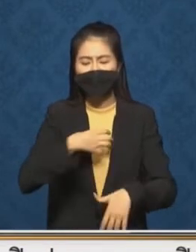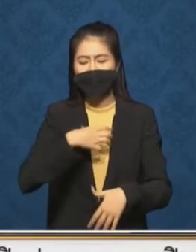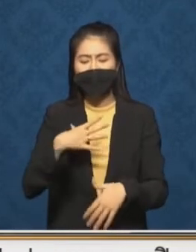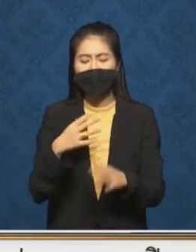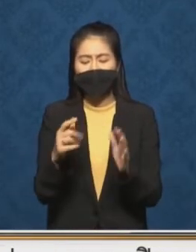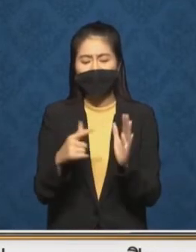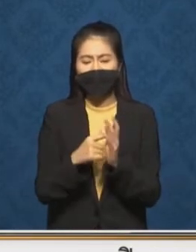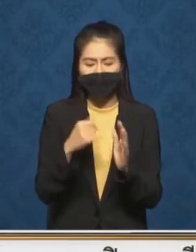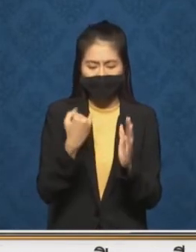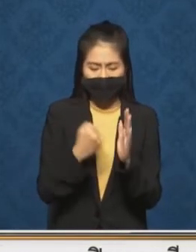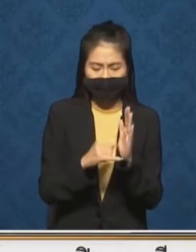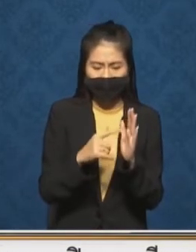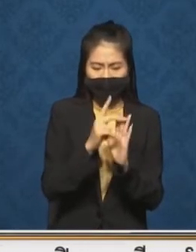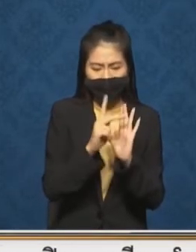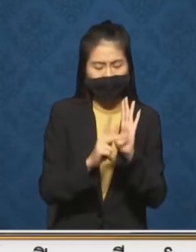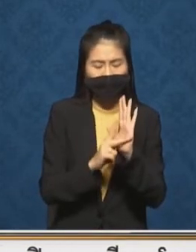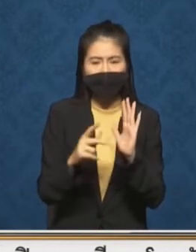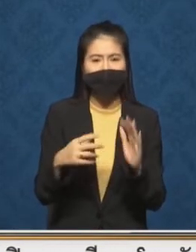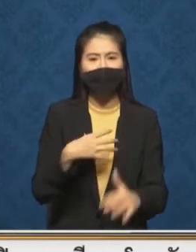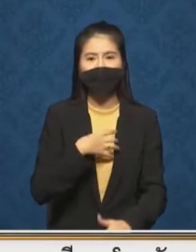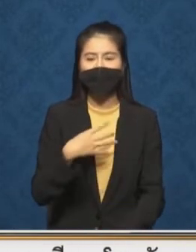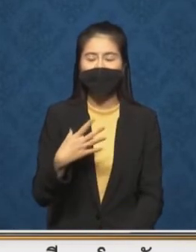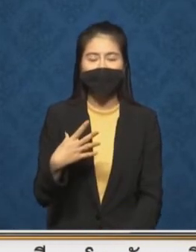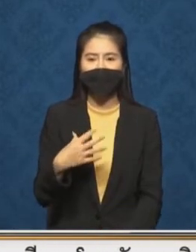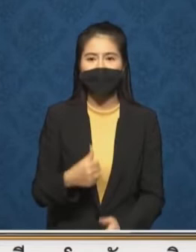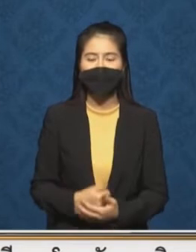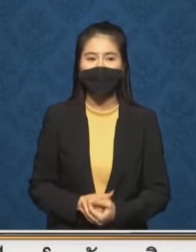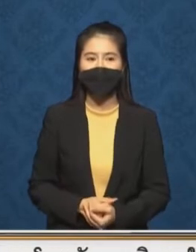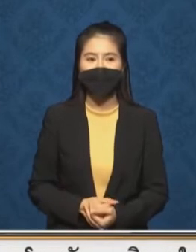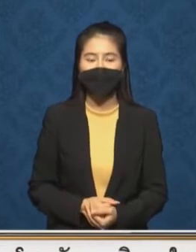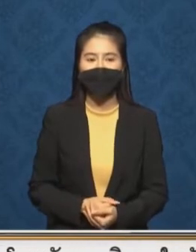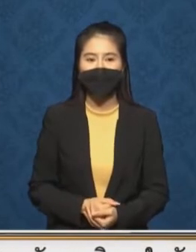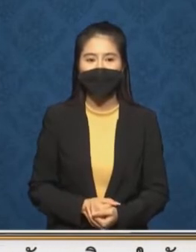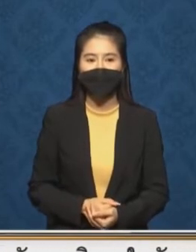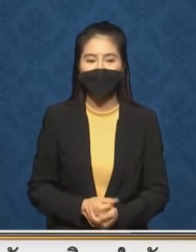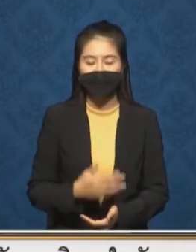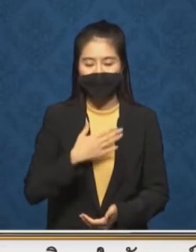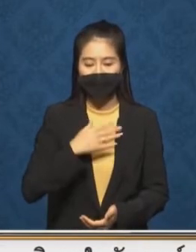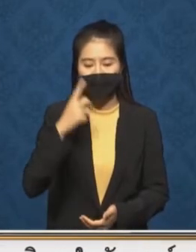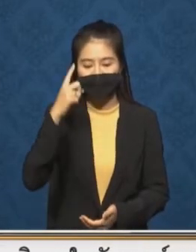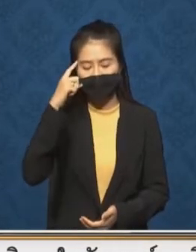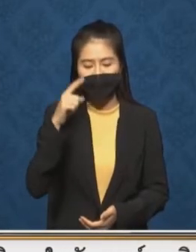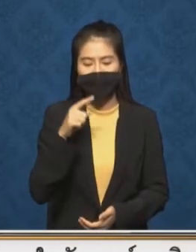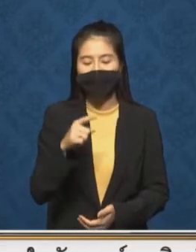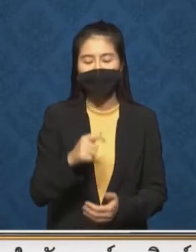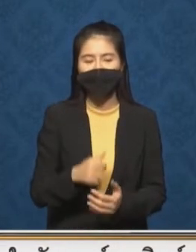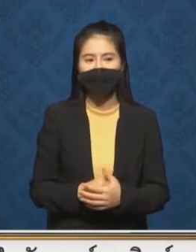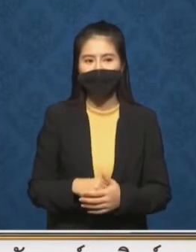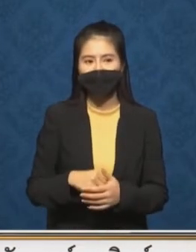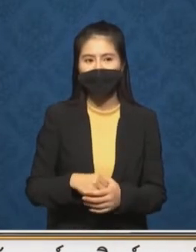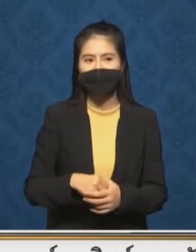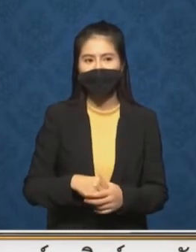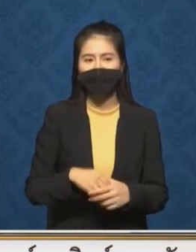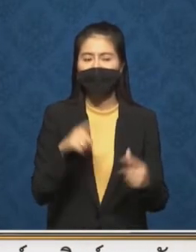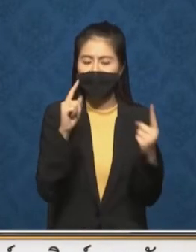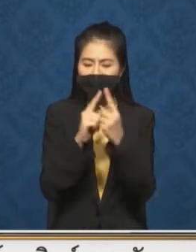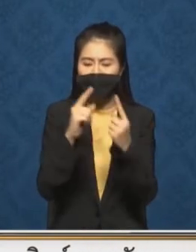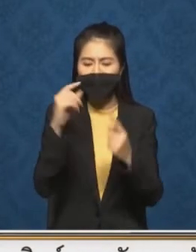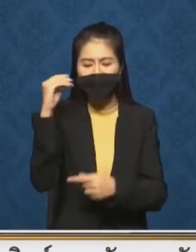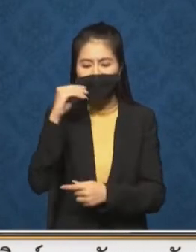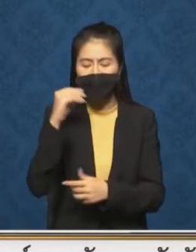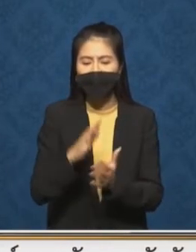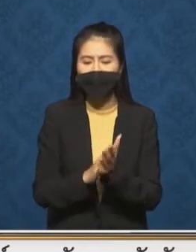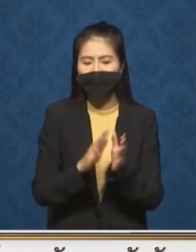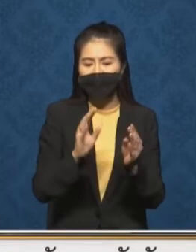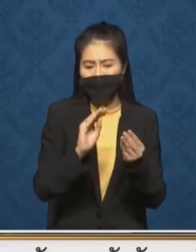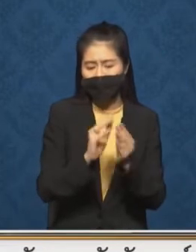ันัก teammateันนี้นะครัทานประธานครัผมคิดวาพฤติกรมที่เกิดขึ้ทผมเห็น มนเข้าข่ายมากว 15